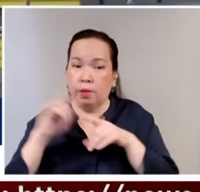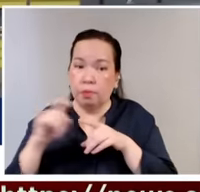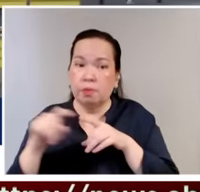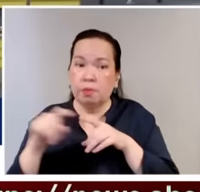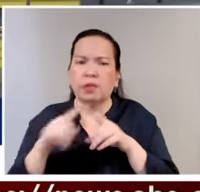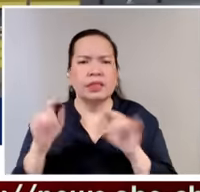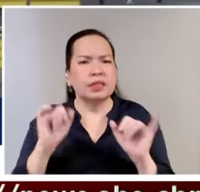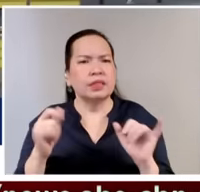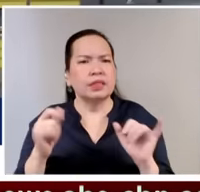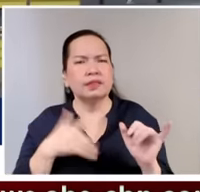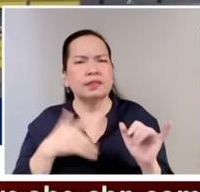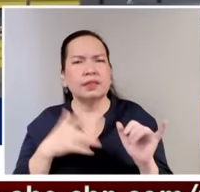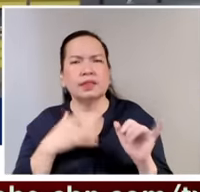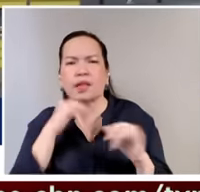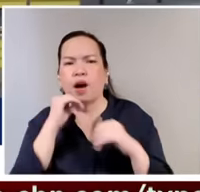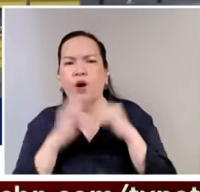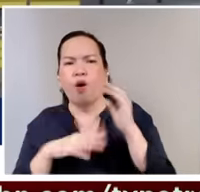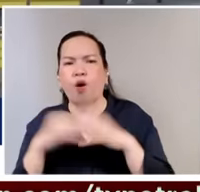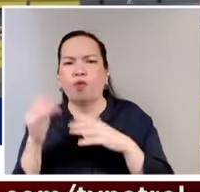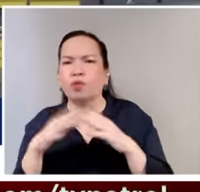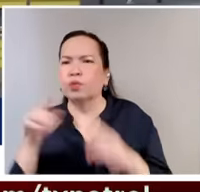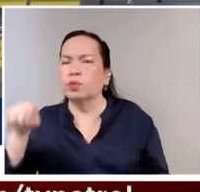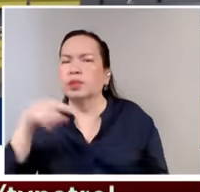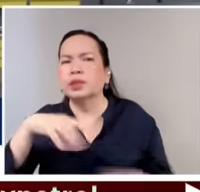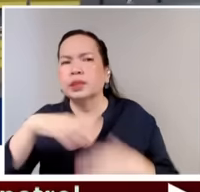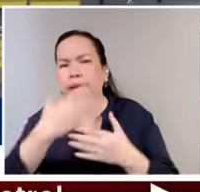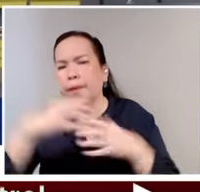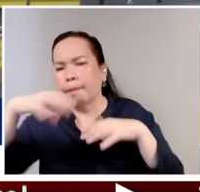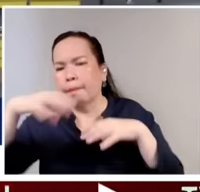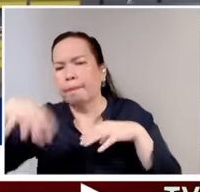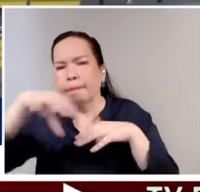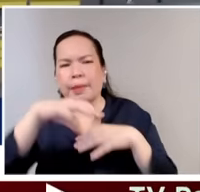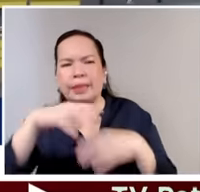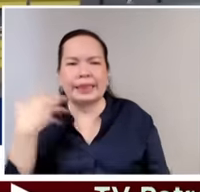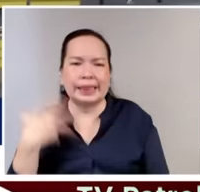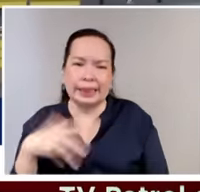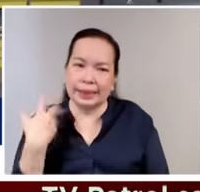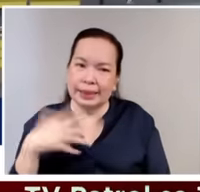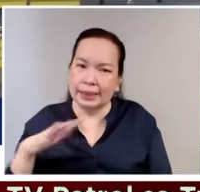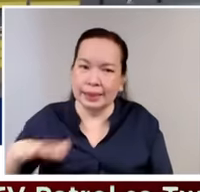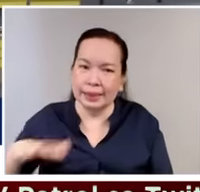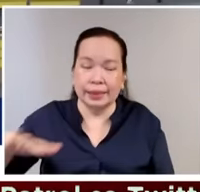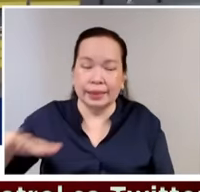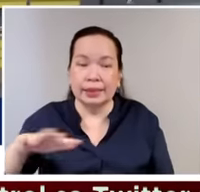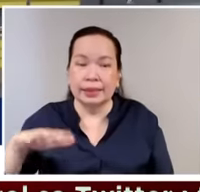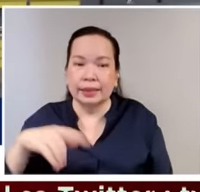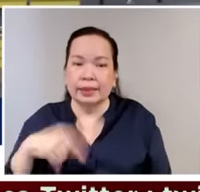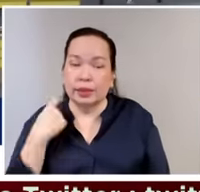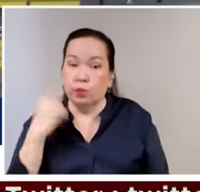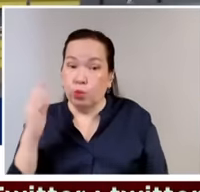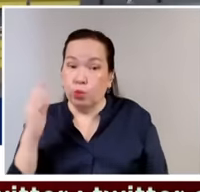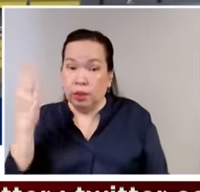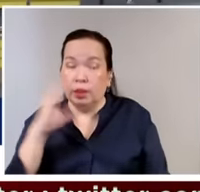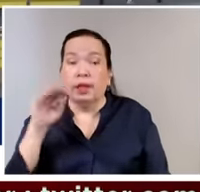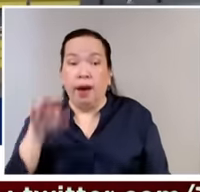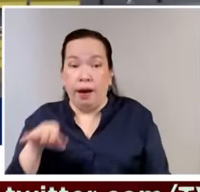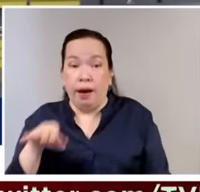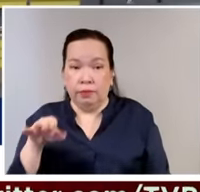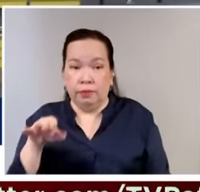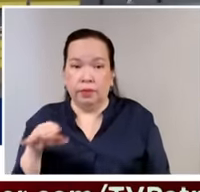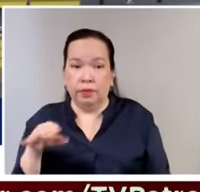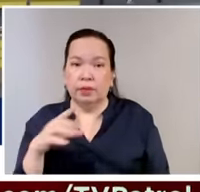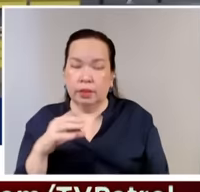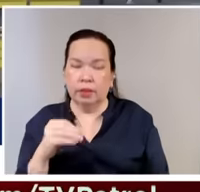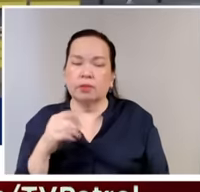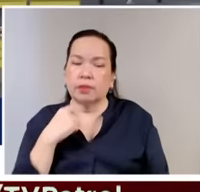ang nagreklamo dahil may ilang bahagi ng terminal na mainit kaninang umaga at kaninang hapon. Aminado ang MIA na